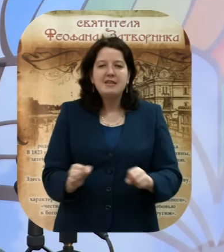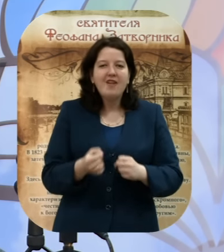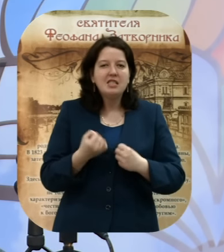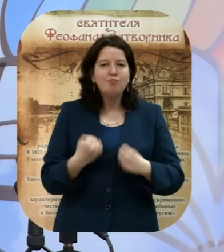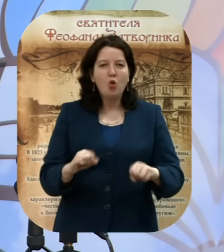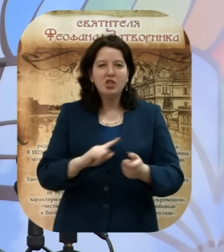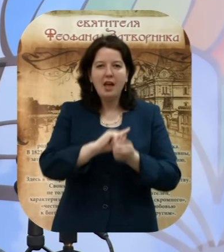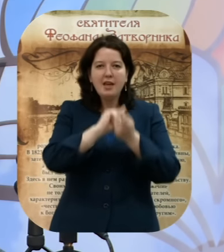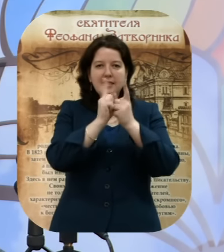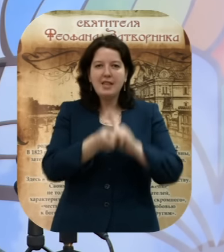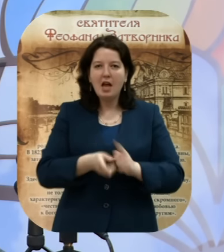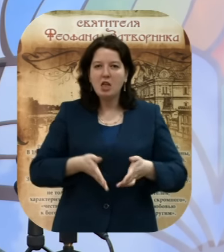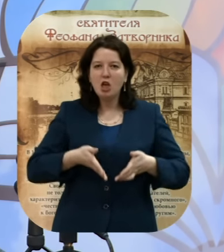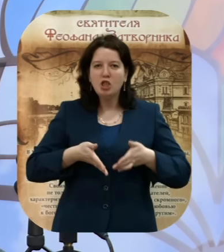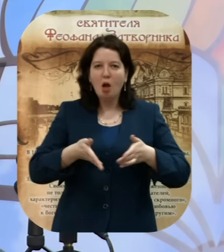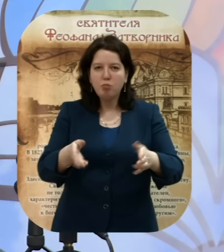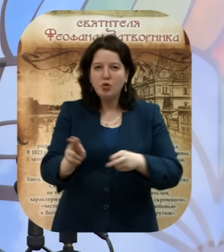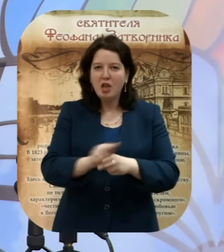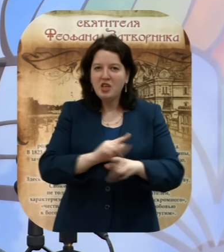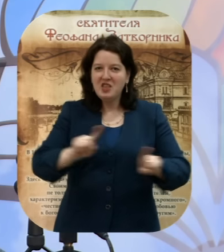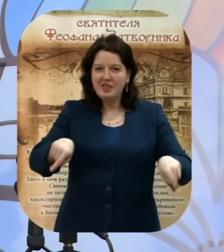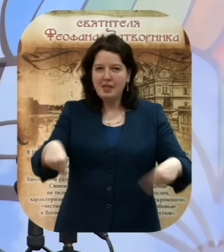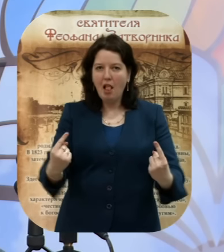Невозможно стать на путь исцеления,